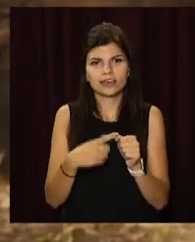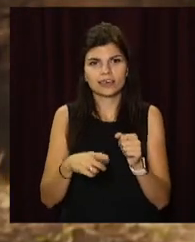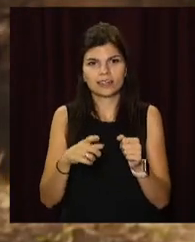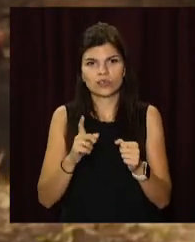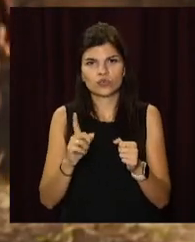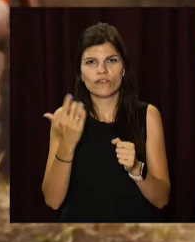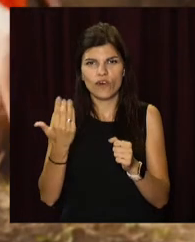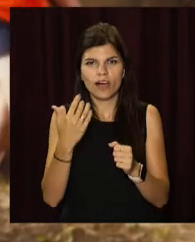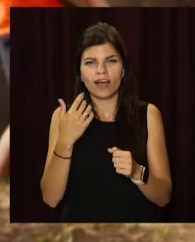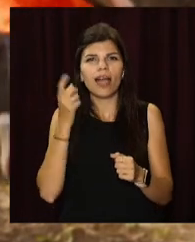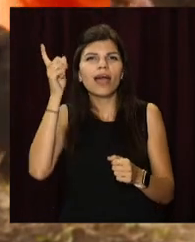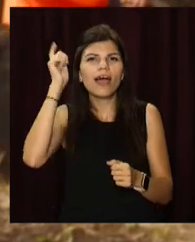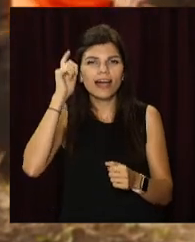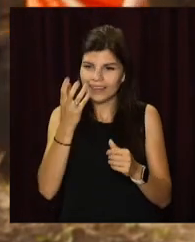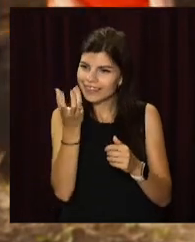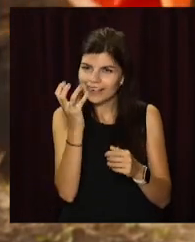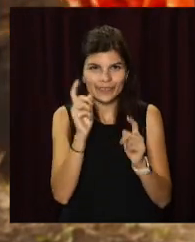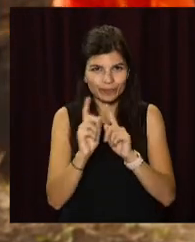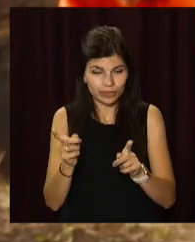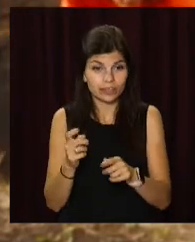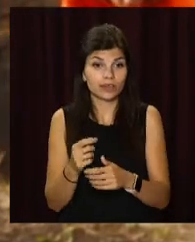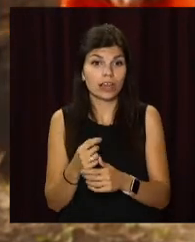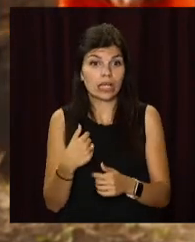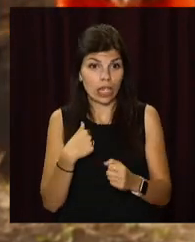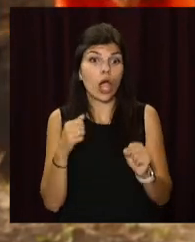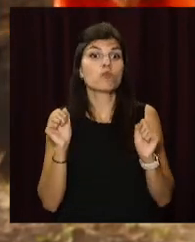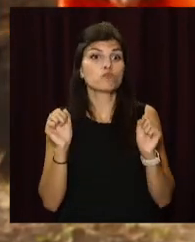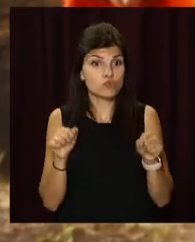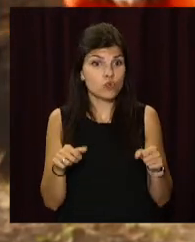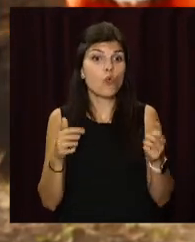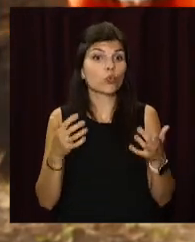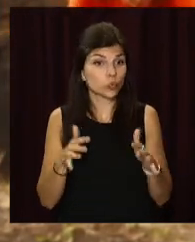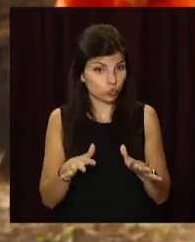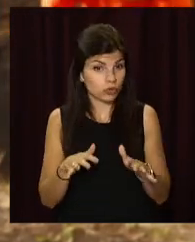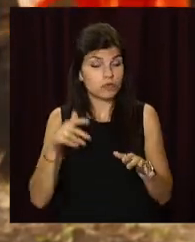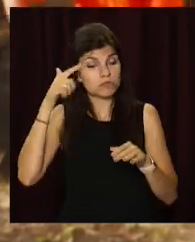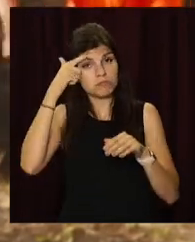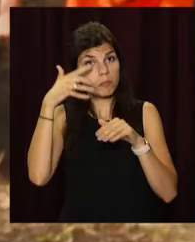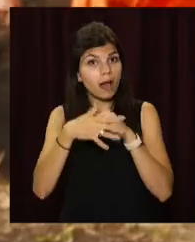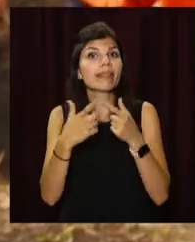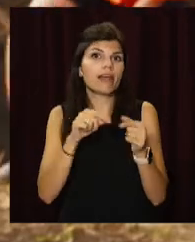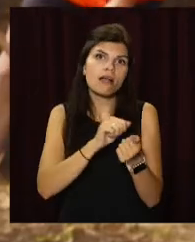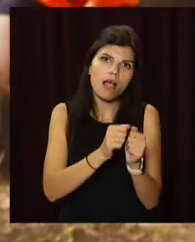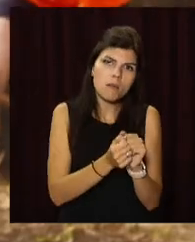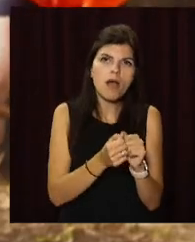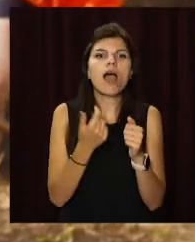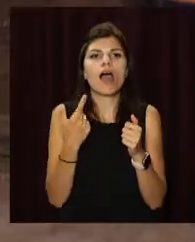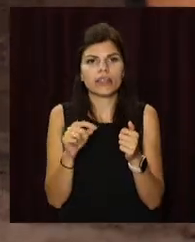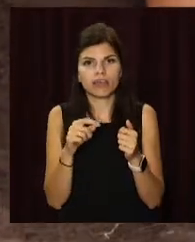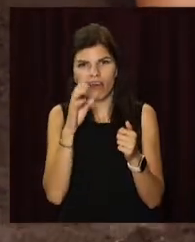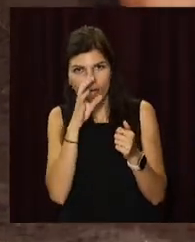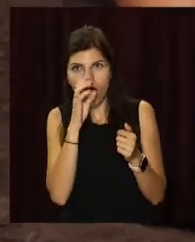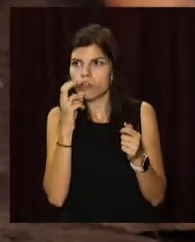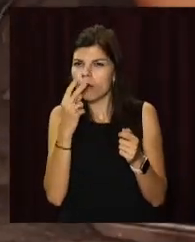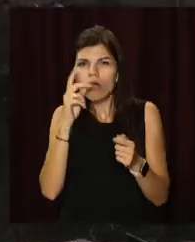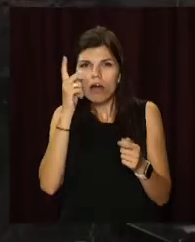археологічну знахідку, я можу вже зрозуміти, де камінь, а де що. Вони